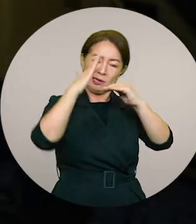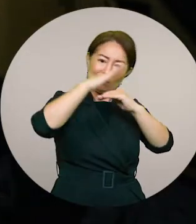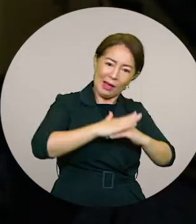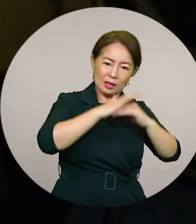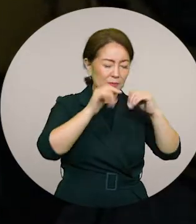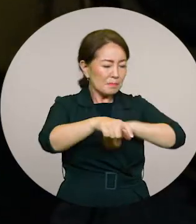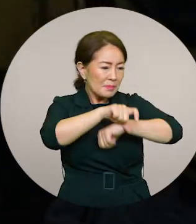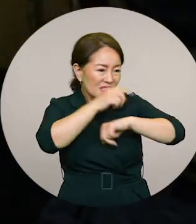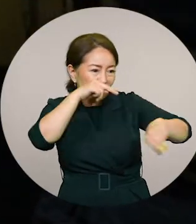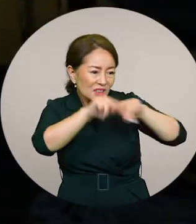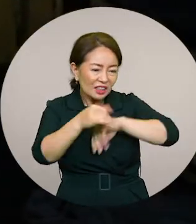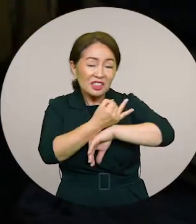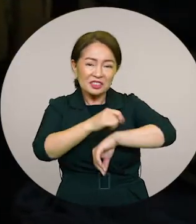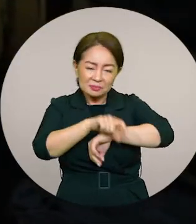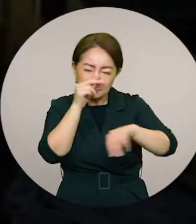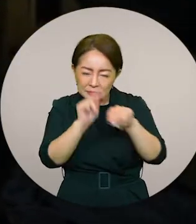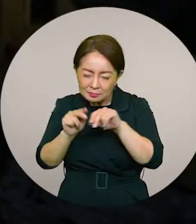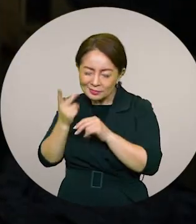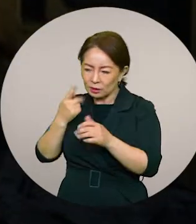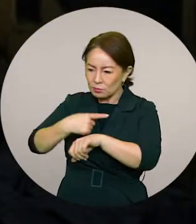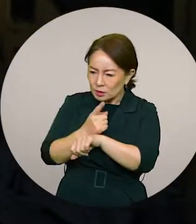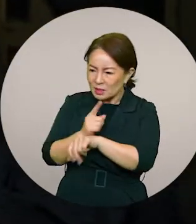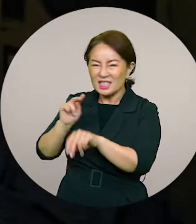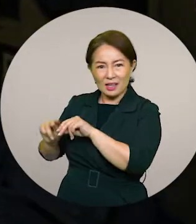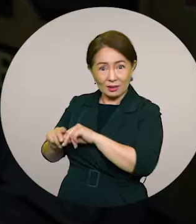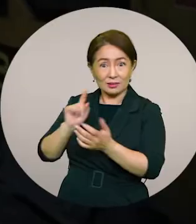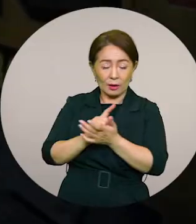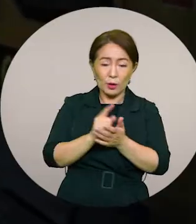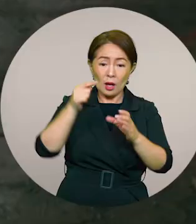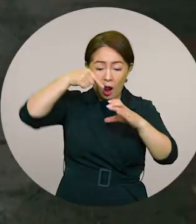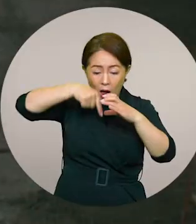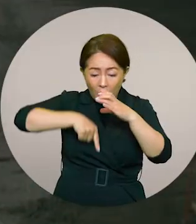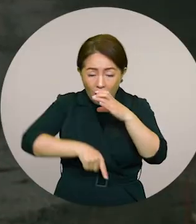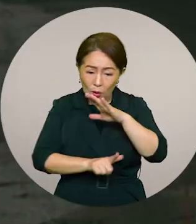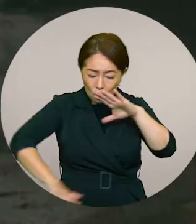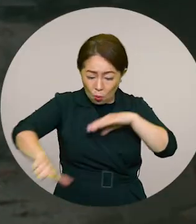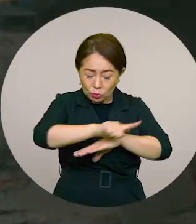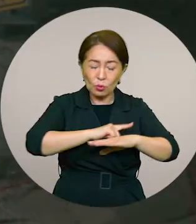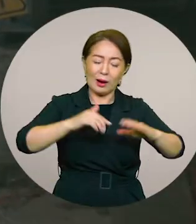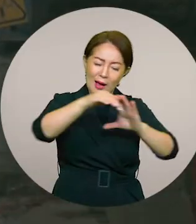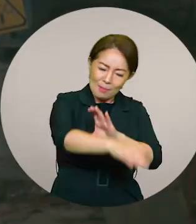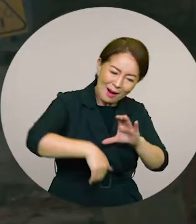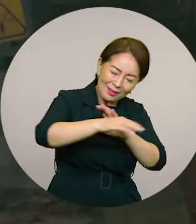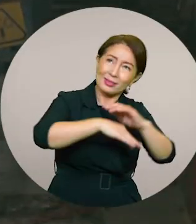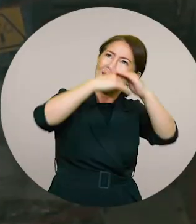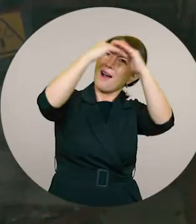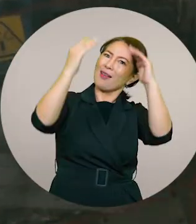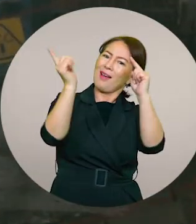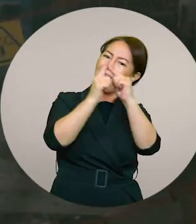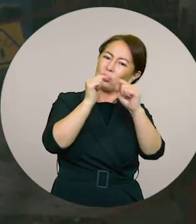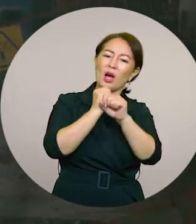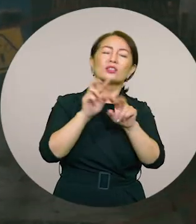зориултын багжаар мэргэжлийн инженерийн хяналтанд ор тогтмол шалгана. Одоо ч Гүний уурхайн малталд хан бэхлэх, чулуулгийг хүчтгэх